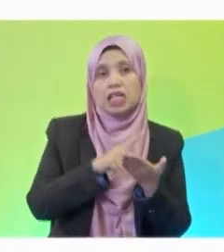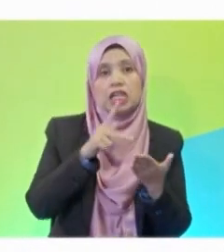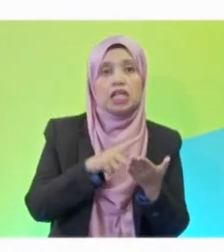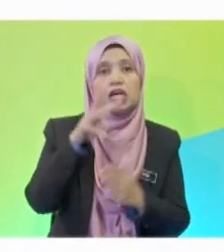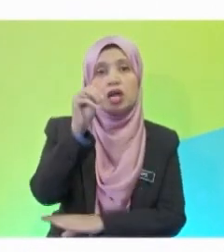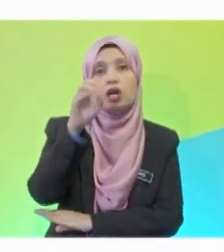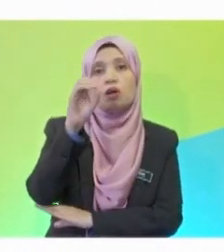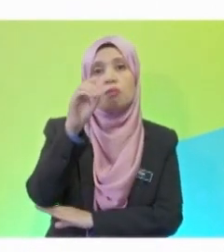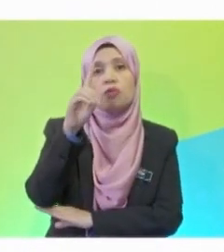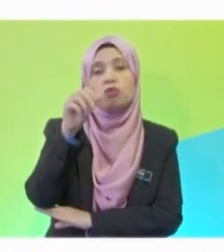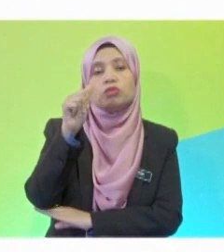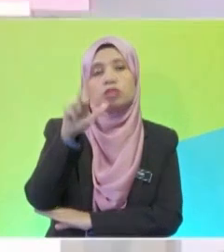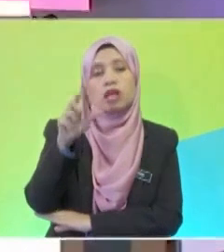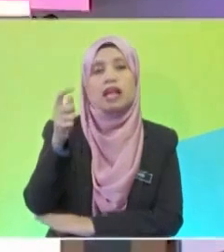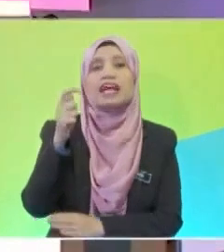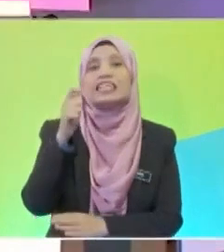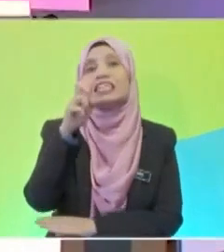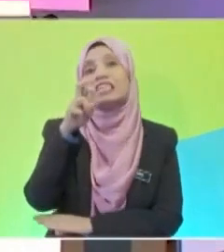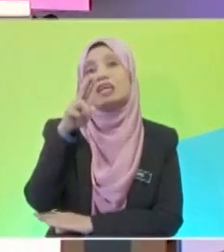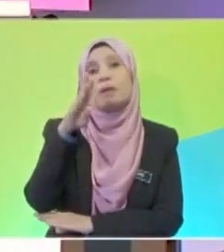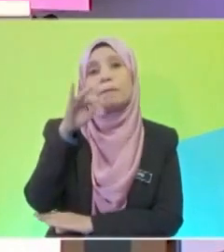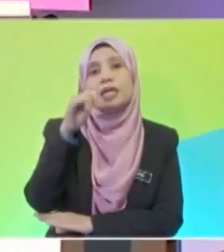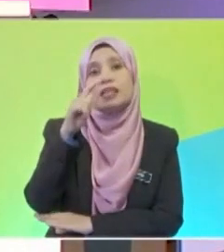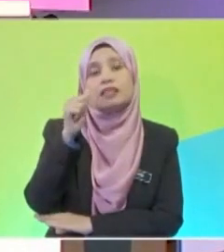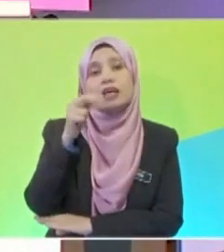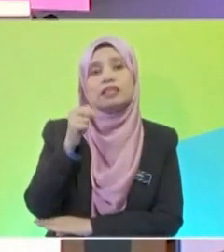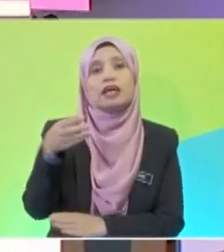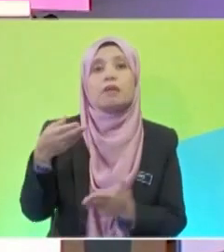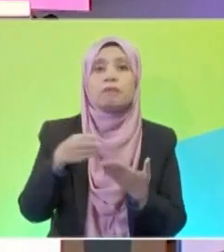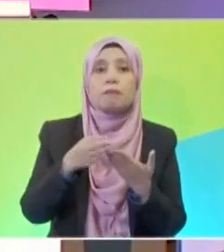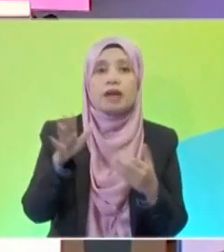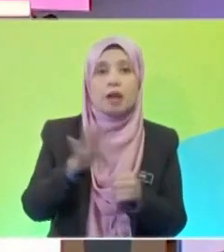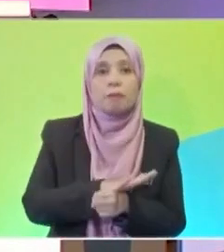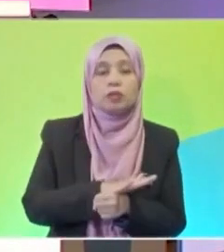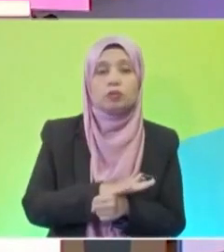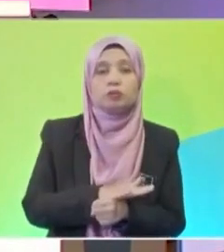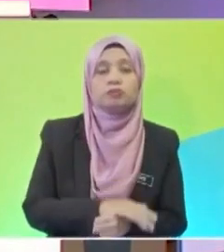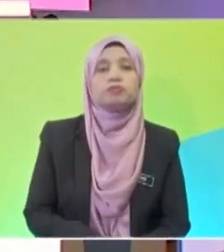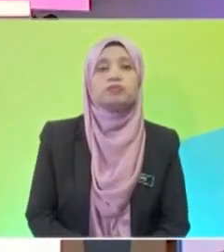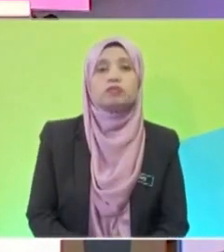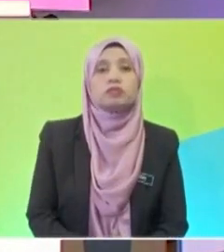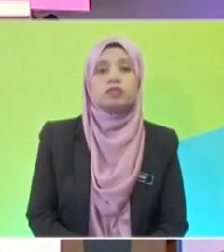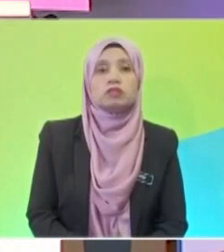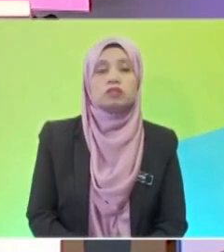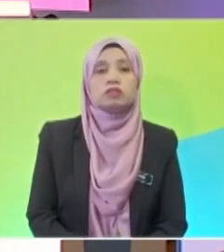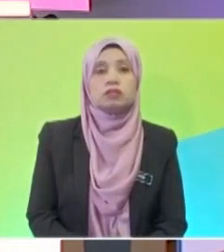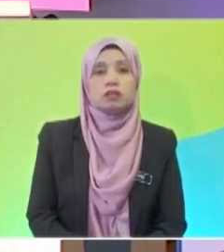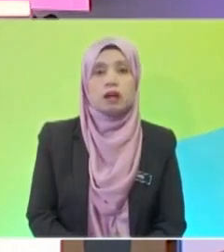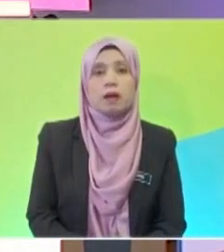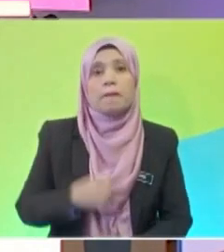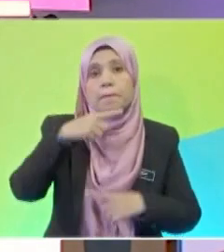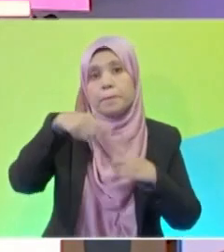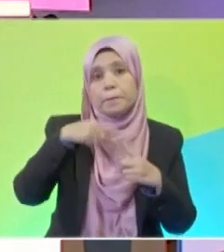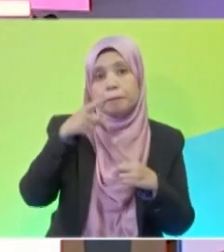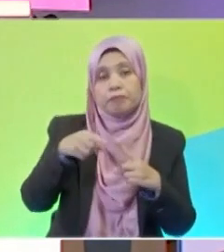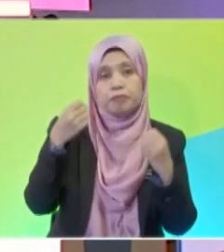modal terbitan dan berbayar penuh. Okey? Cara dia, bilangan unit darab dengan share seunit itu. Baik. Seterusnya adalah bila awak